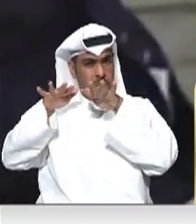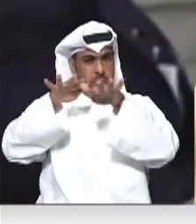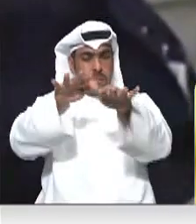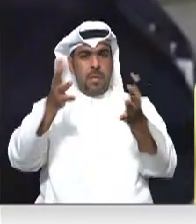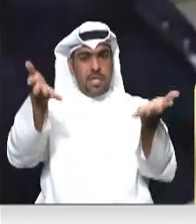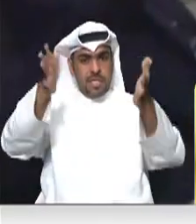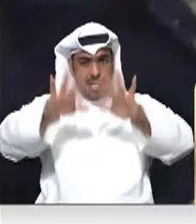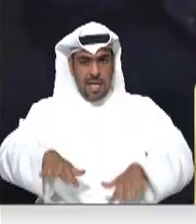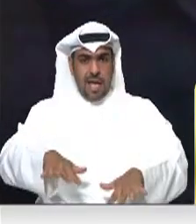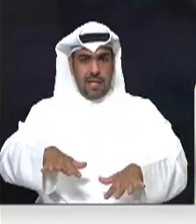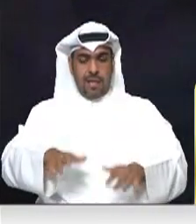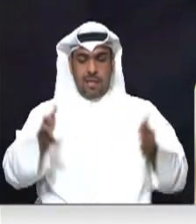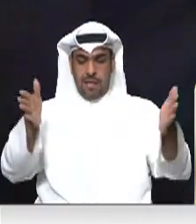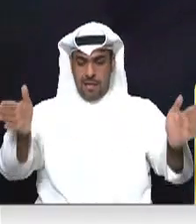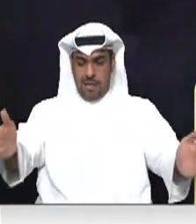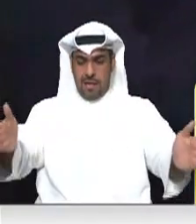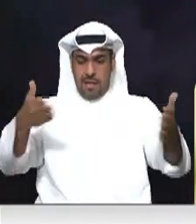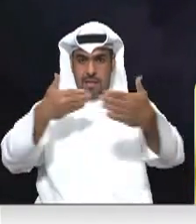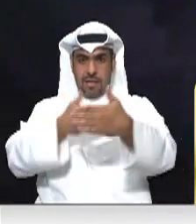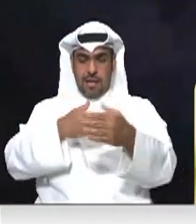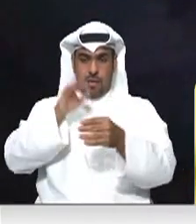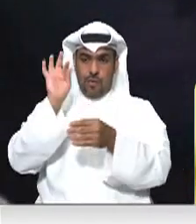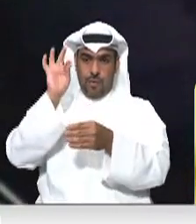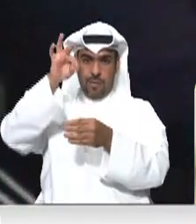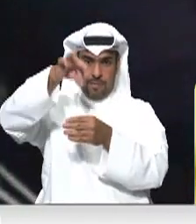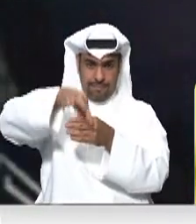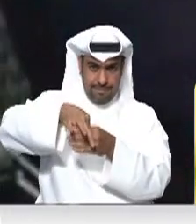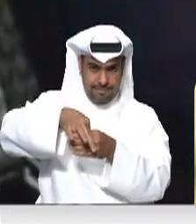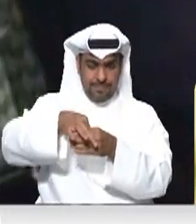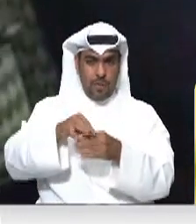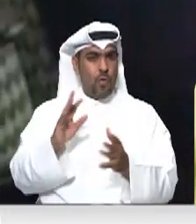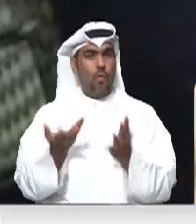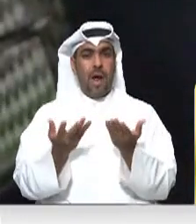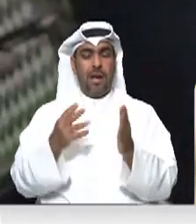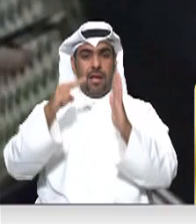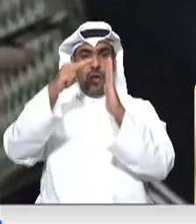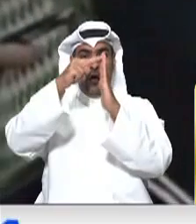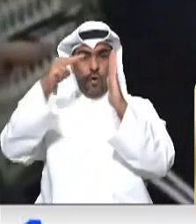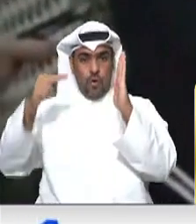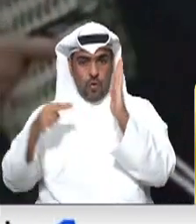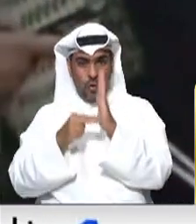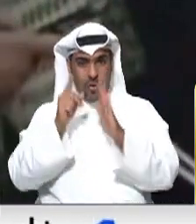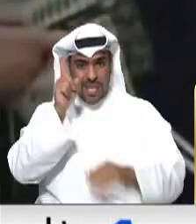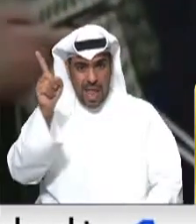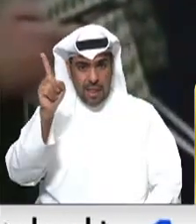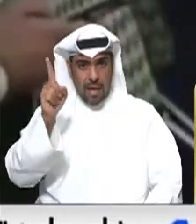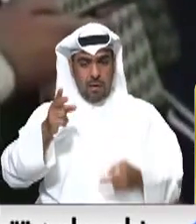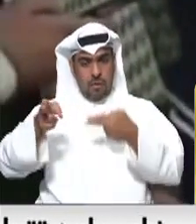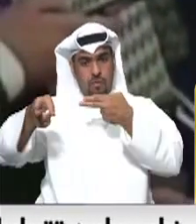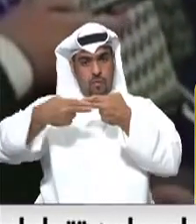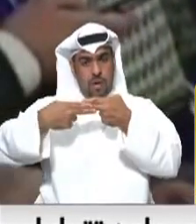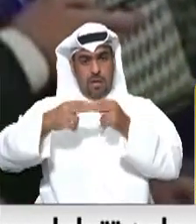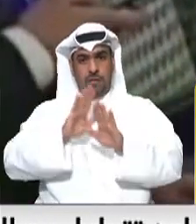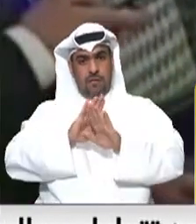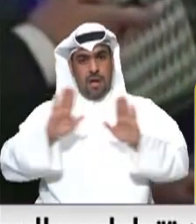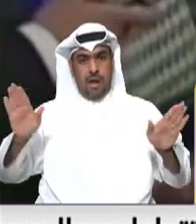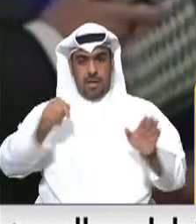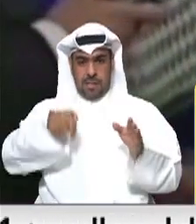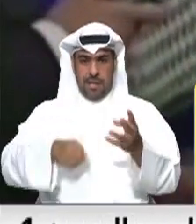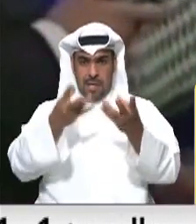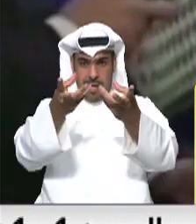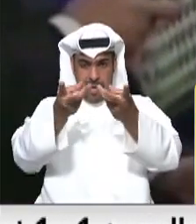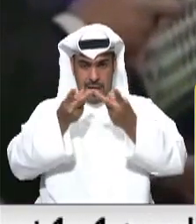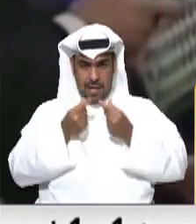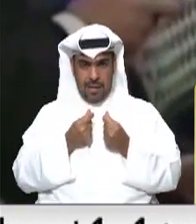إغلاقها بداية في نيوزيلندا خلال الساعات الماضية. ويتنافس في هذه الانتخابات 4 مرشحين هم